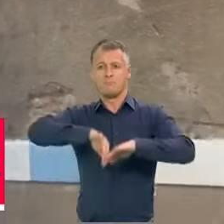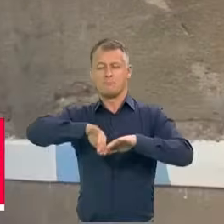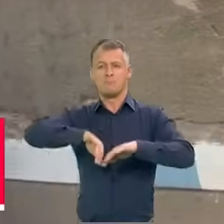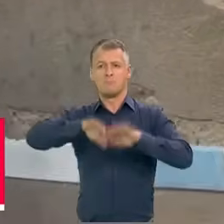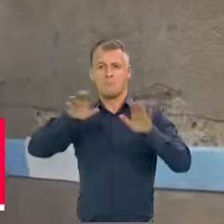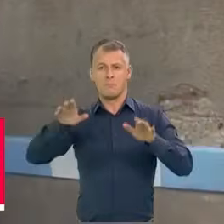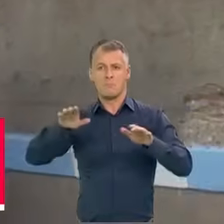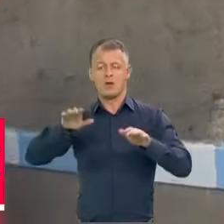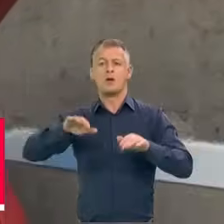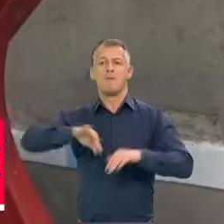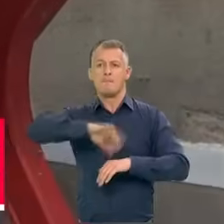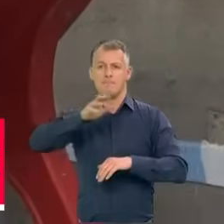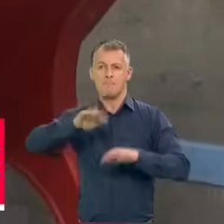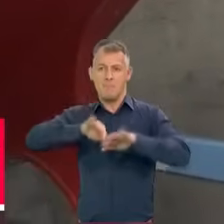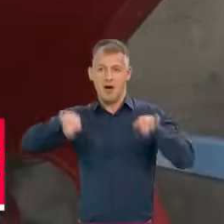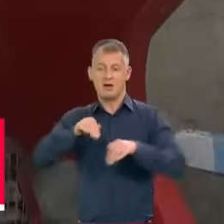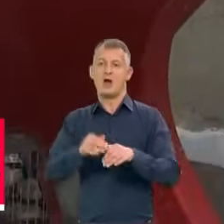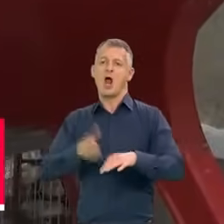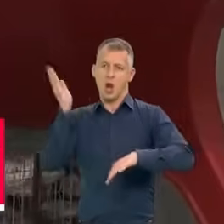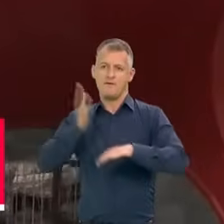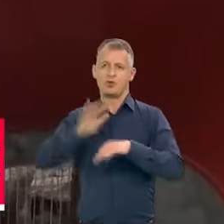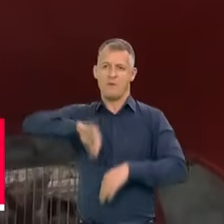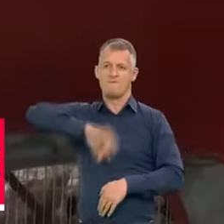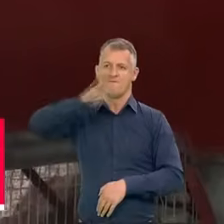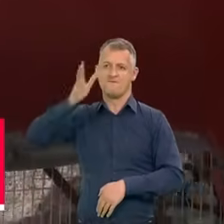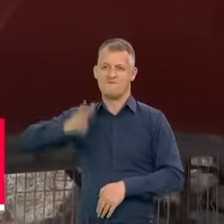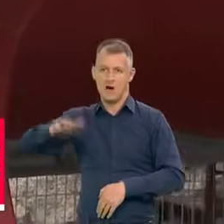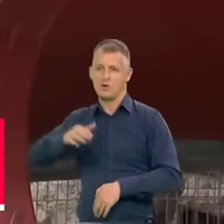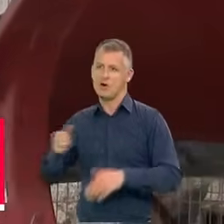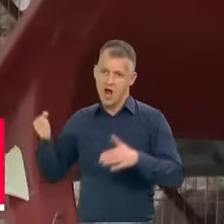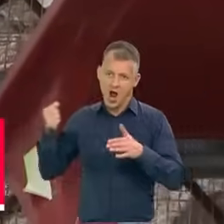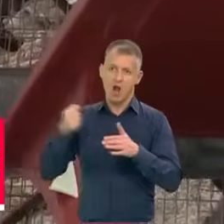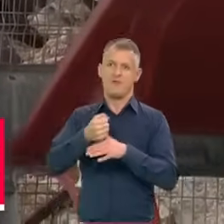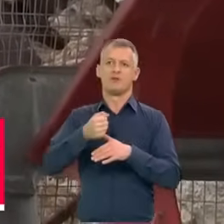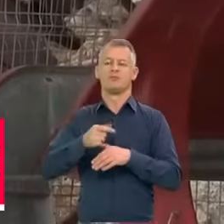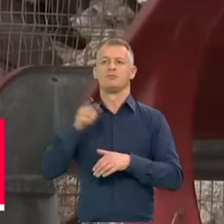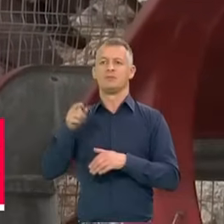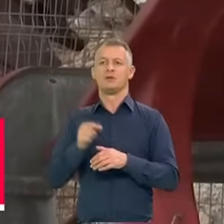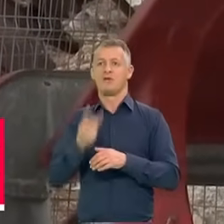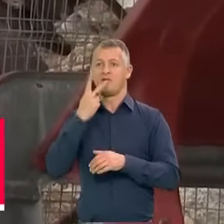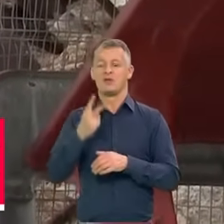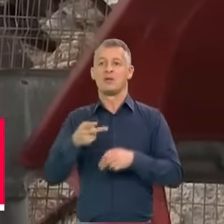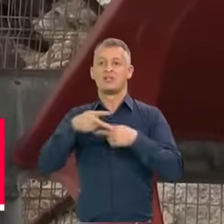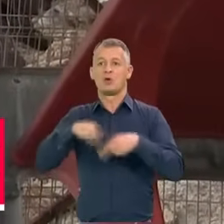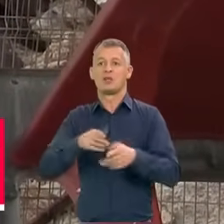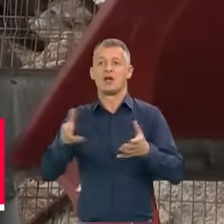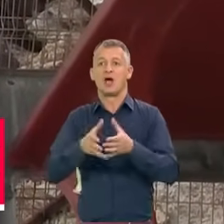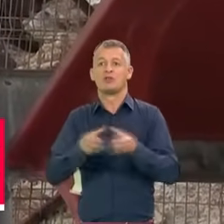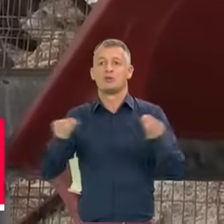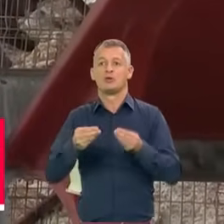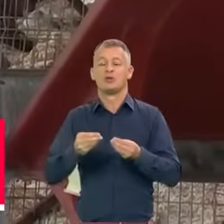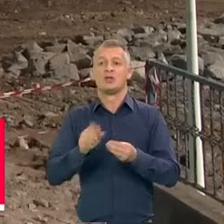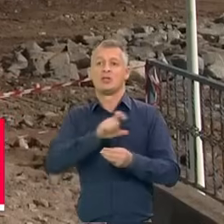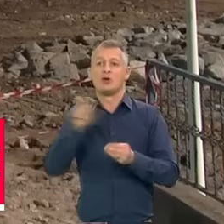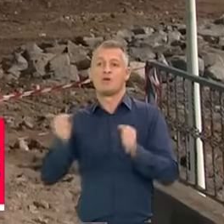până în aceste pietre iar în plan îndepărtat vedem două restaurante care au dispărut de a lungul timpului datorită